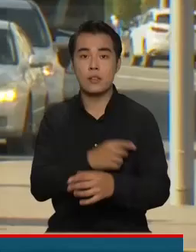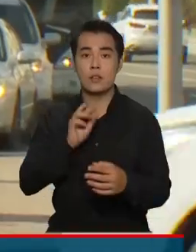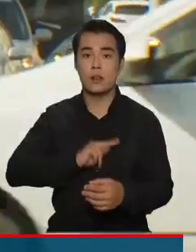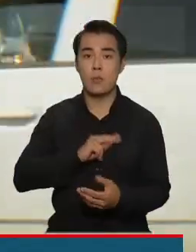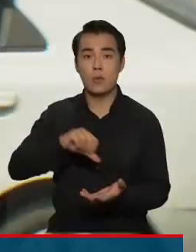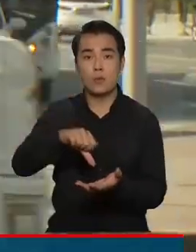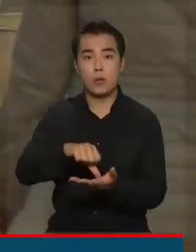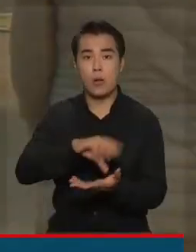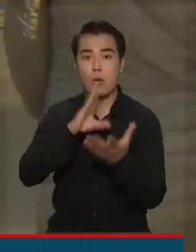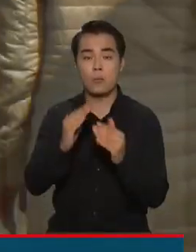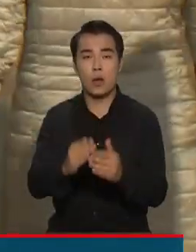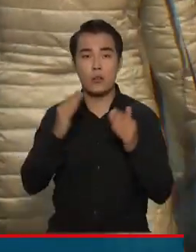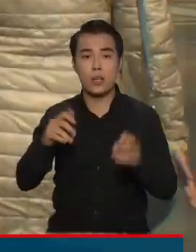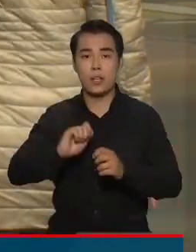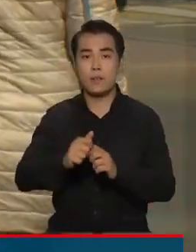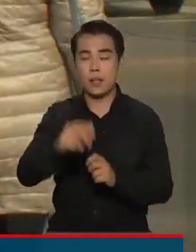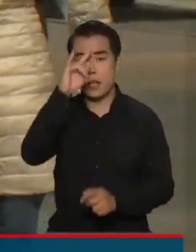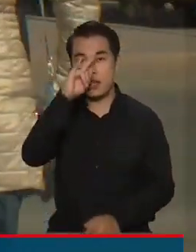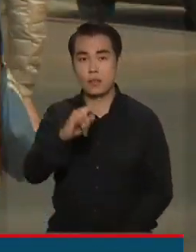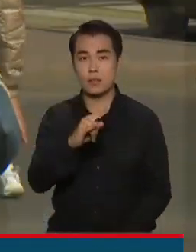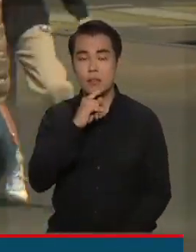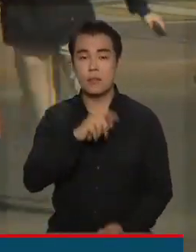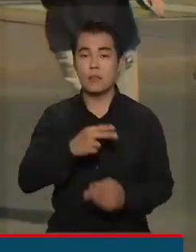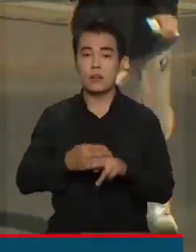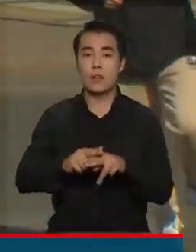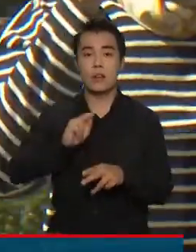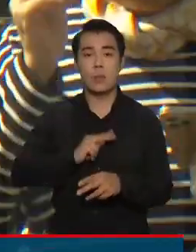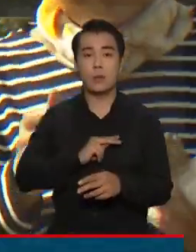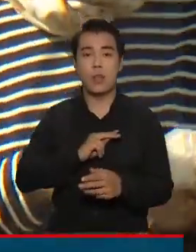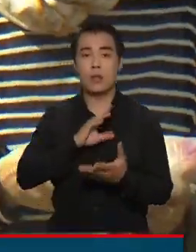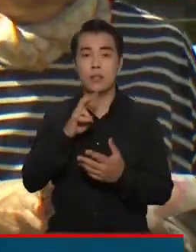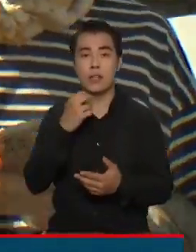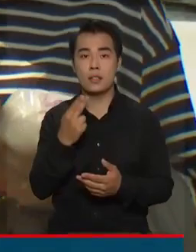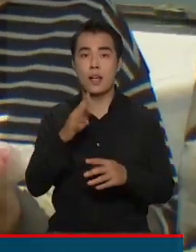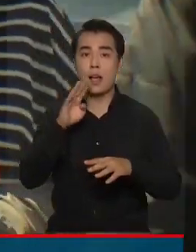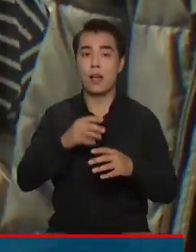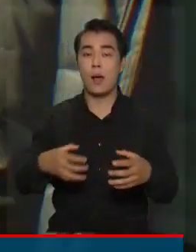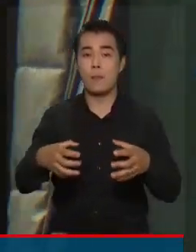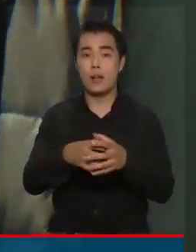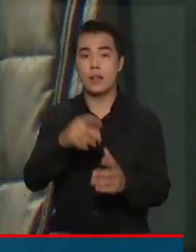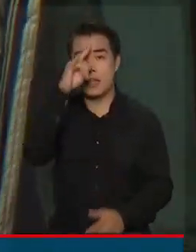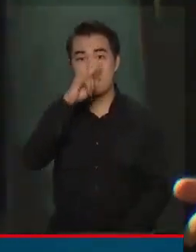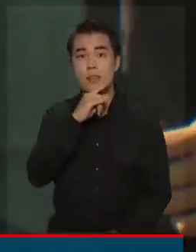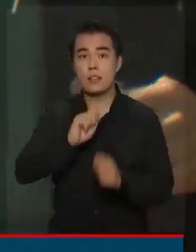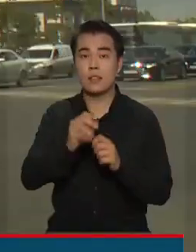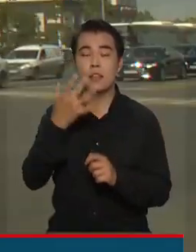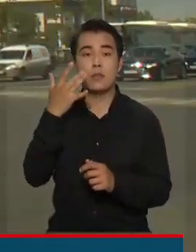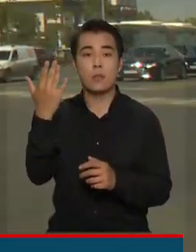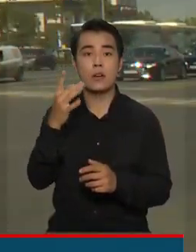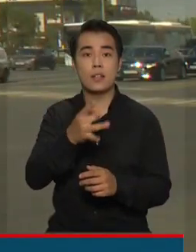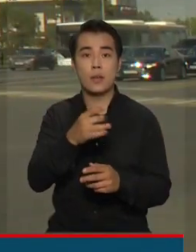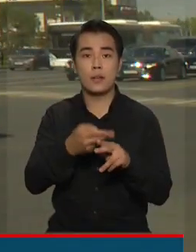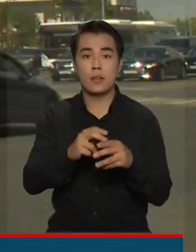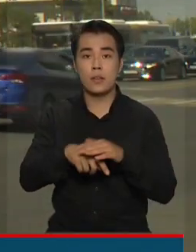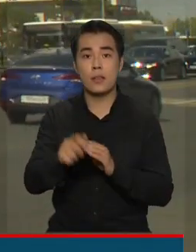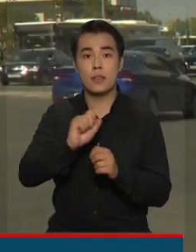роль в привлечении крупных инвесторов в Казахстан, активизировать работу нацкомпании «Казахинвест» и республиканских заграничных учреждения, а